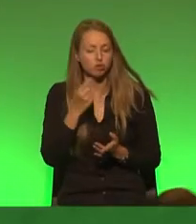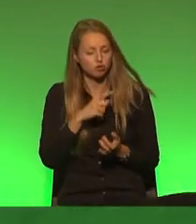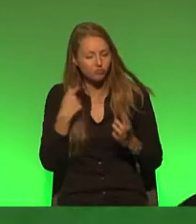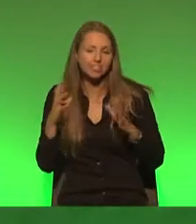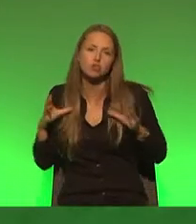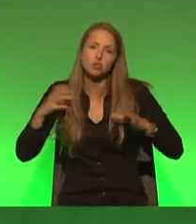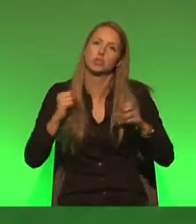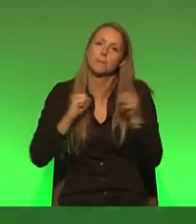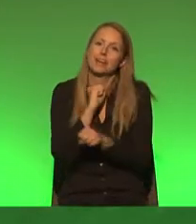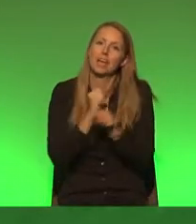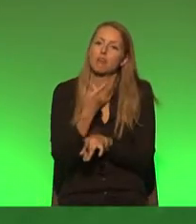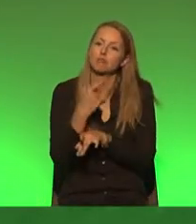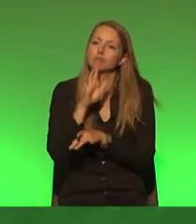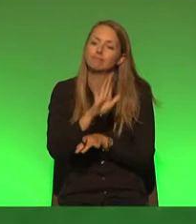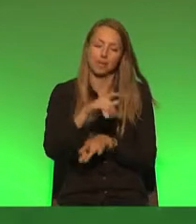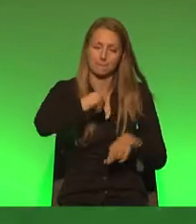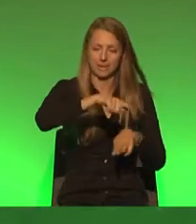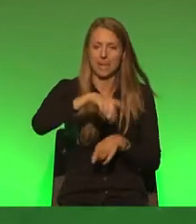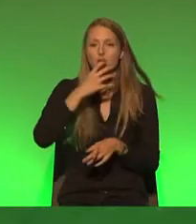jedes einzelne Mandat bei euch vor Ort.